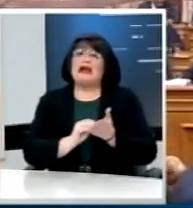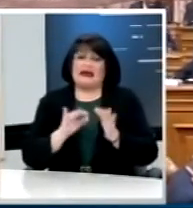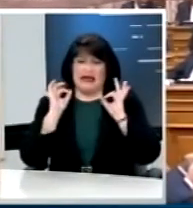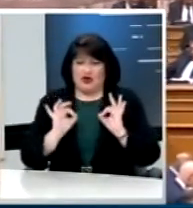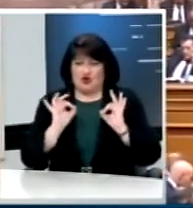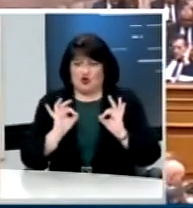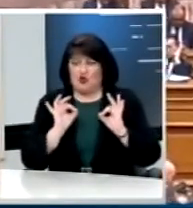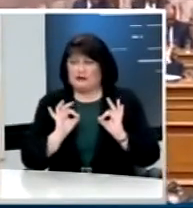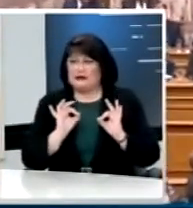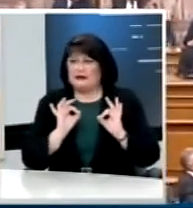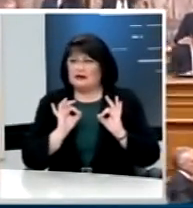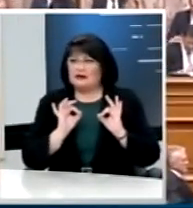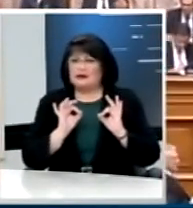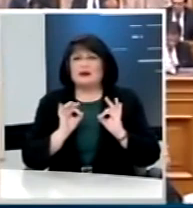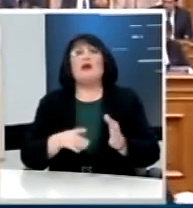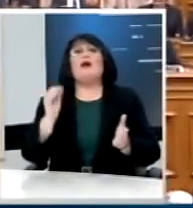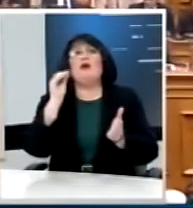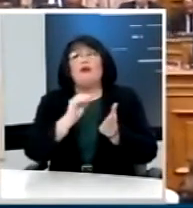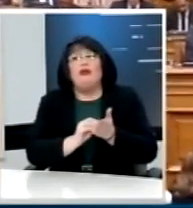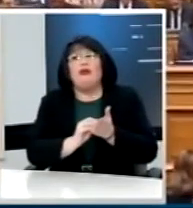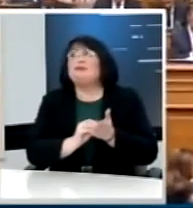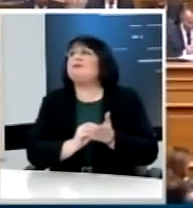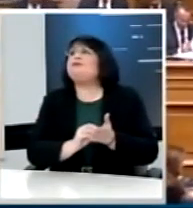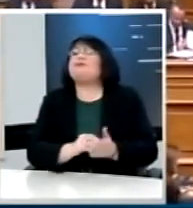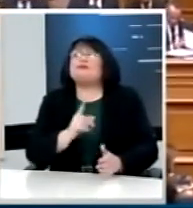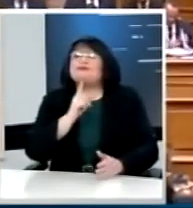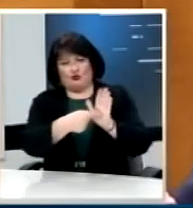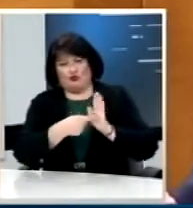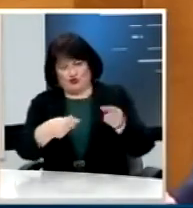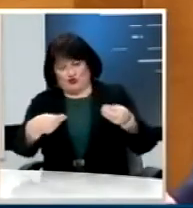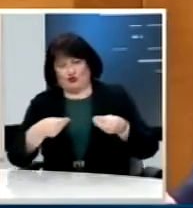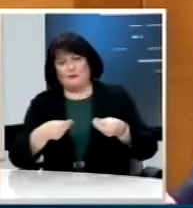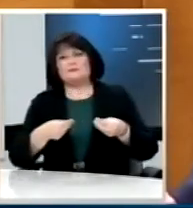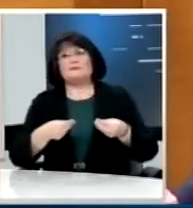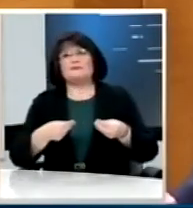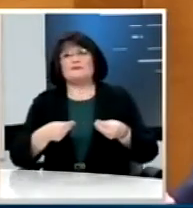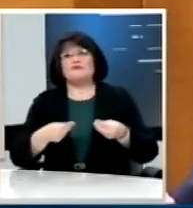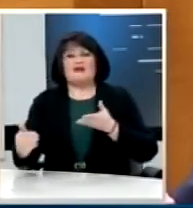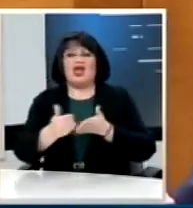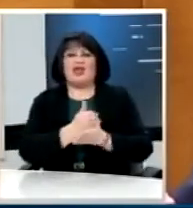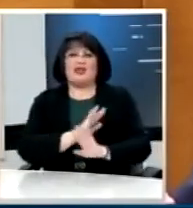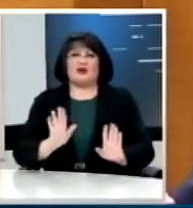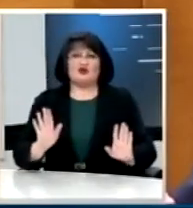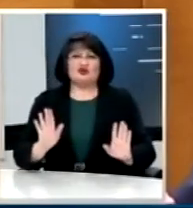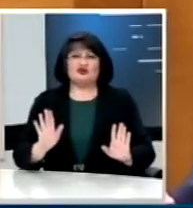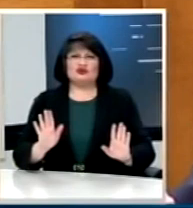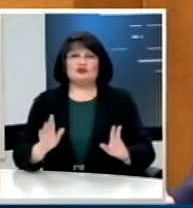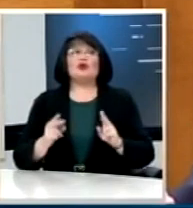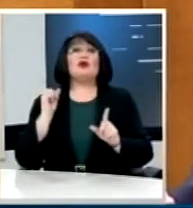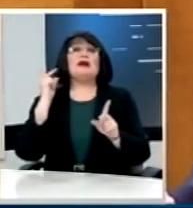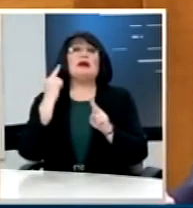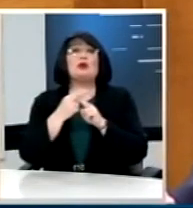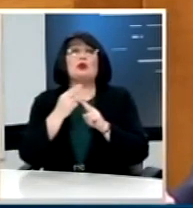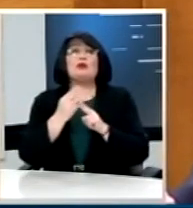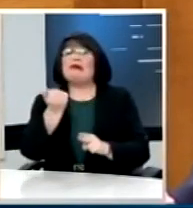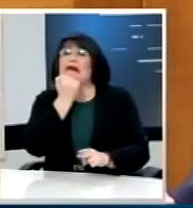ο πρόεδρος του ΣΥΡΙΖΑ Αλέξης Τσίπρας. Ο προϋπολογισμός που μας παρουσιάζεται λοιπόν είναι άδικος και το κυριότερο